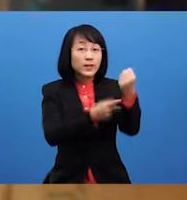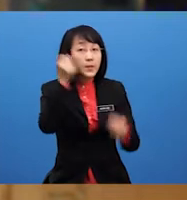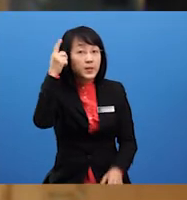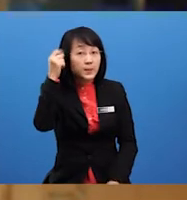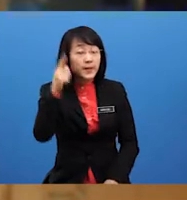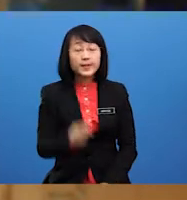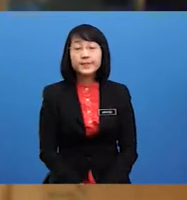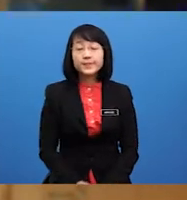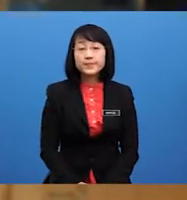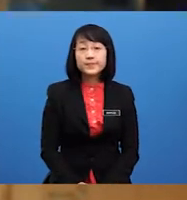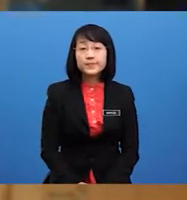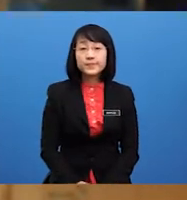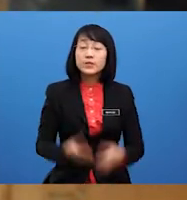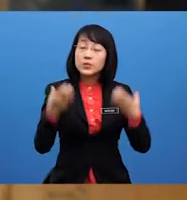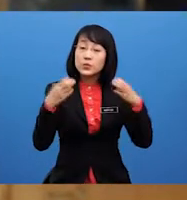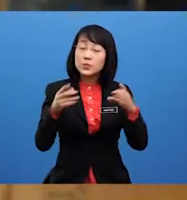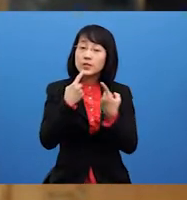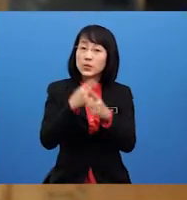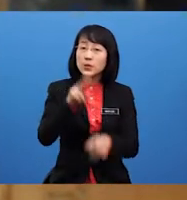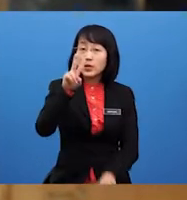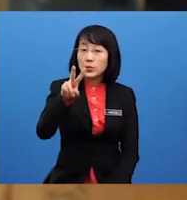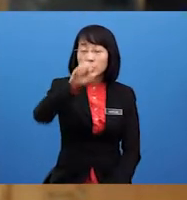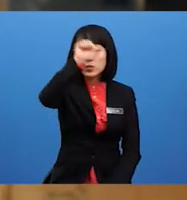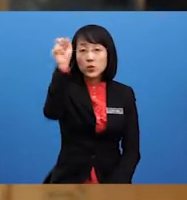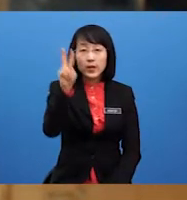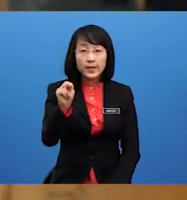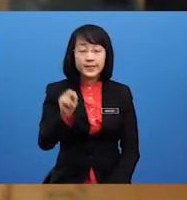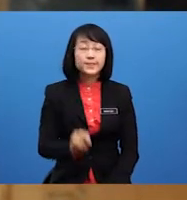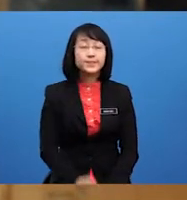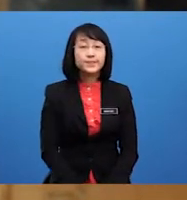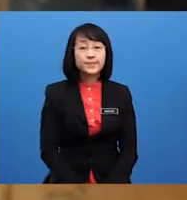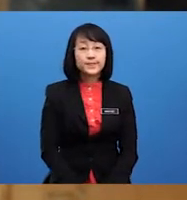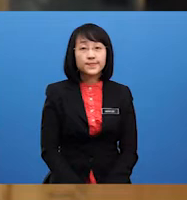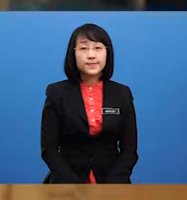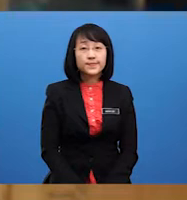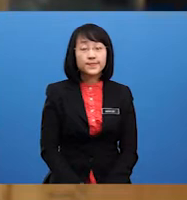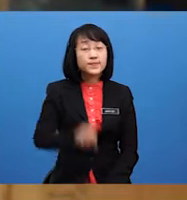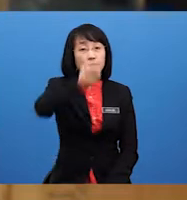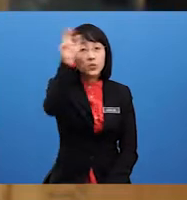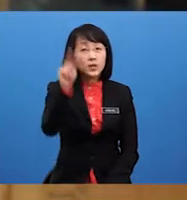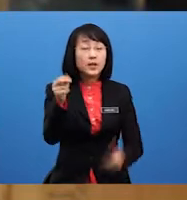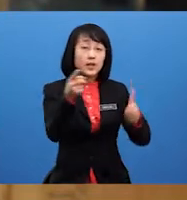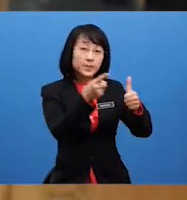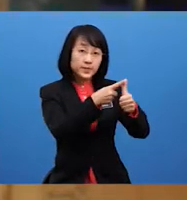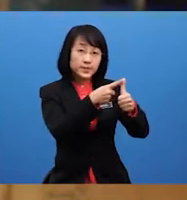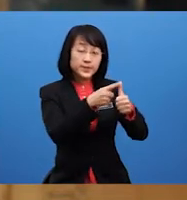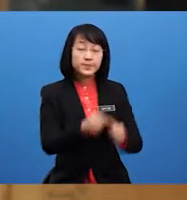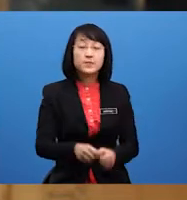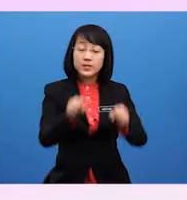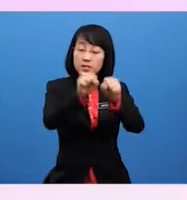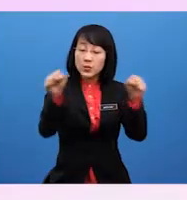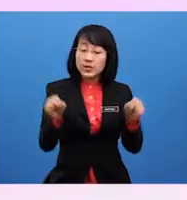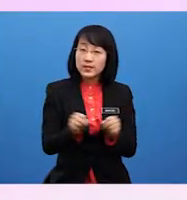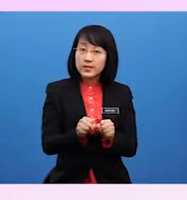cuba jawab dua soalan yang sudah cikgu sediakan. Soalan pertama, situasinya